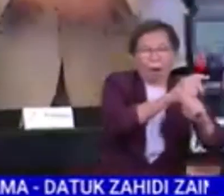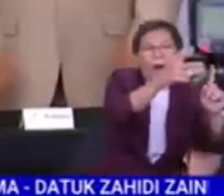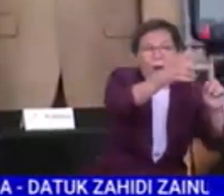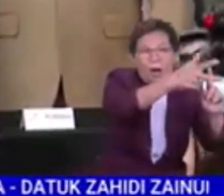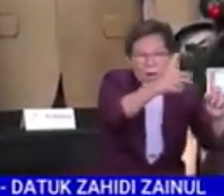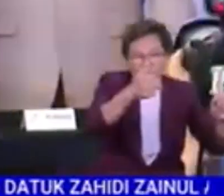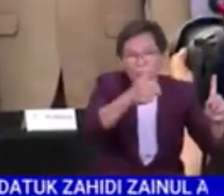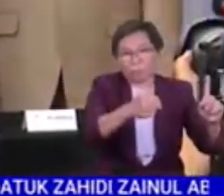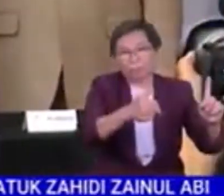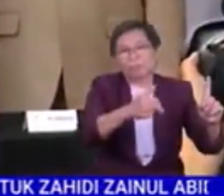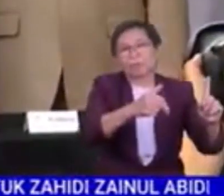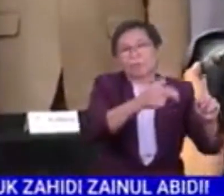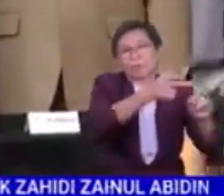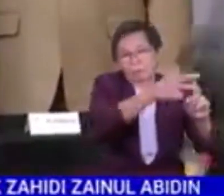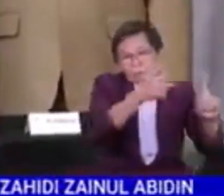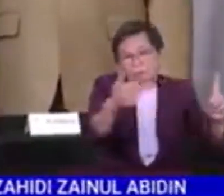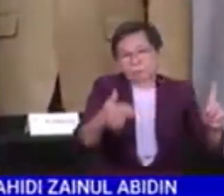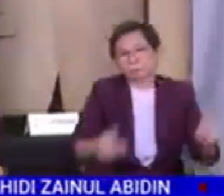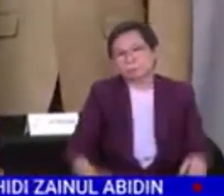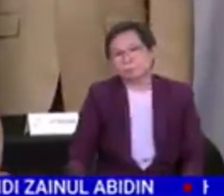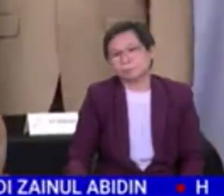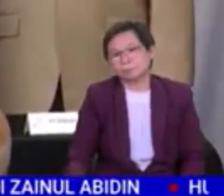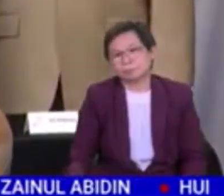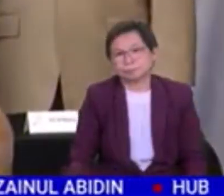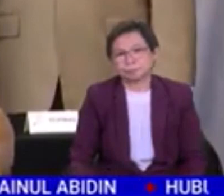Indonesia Prabowo Subianto